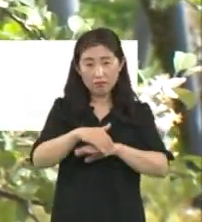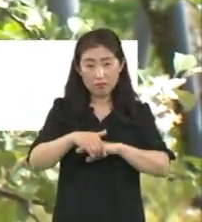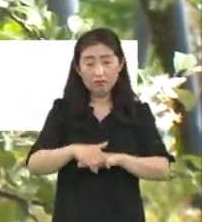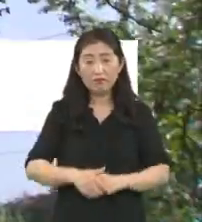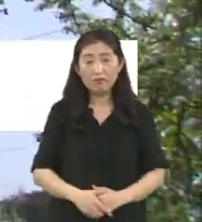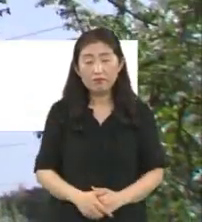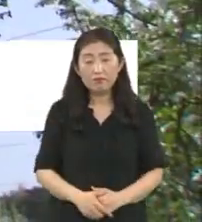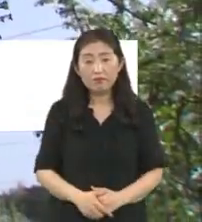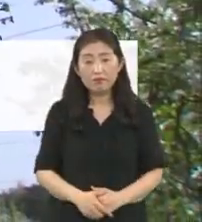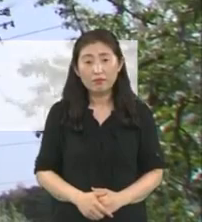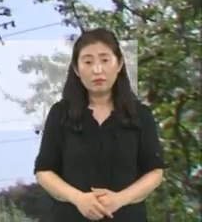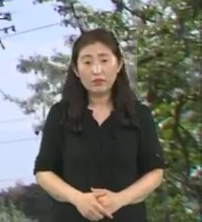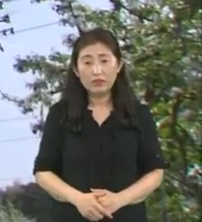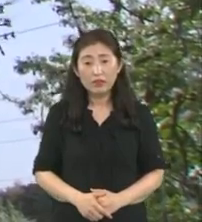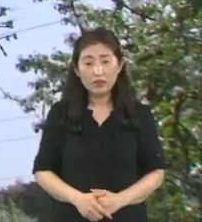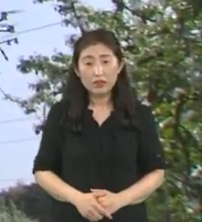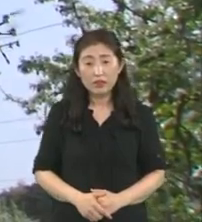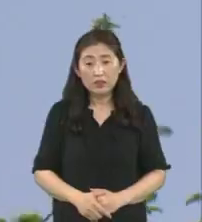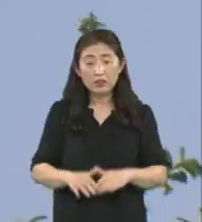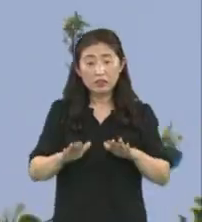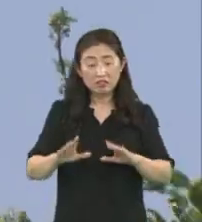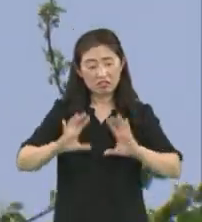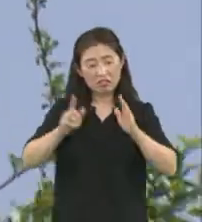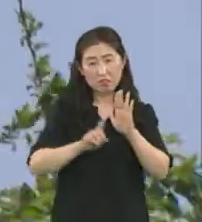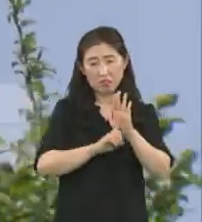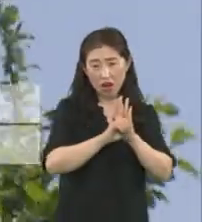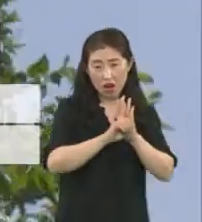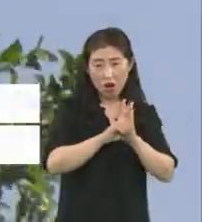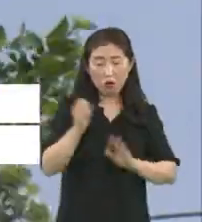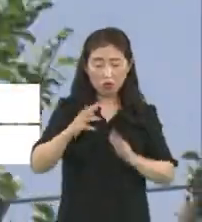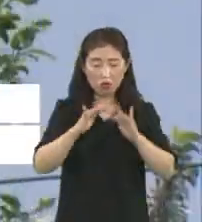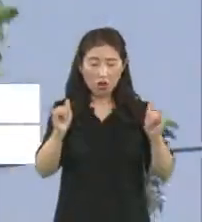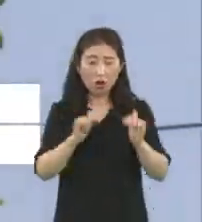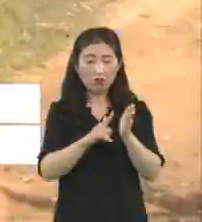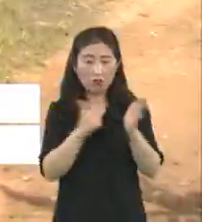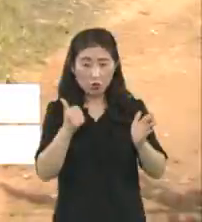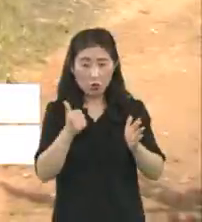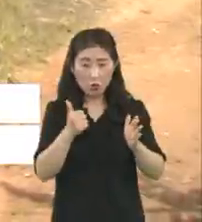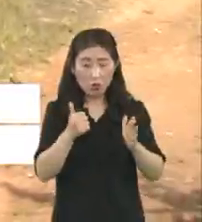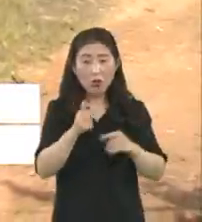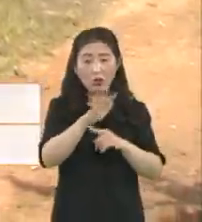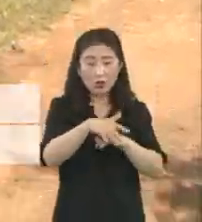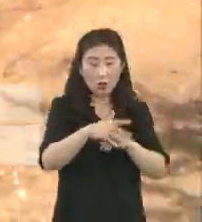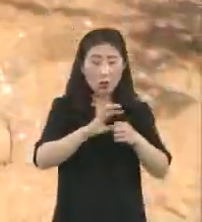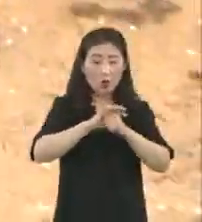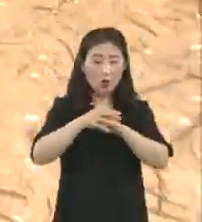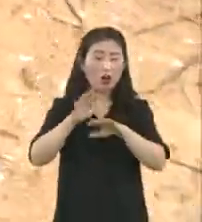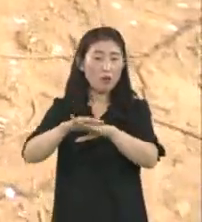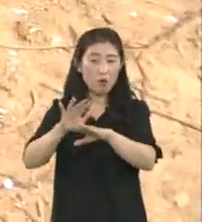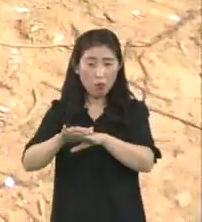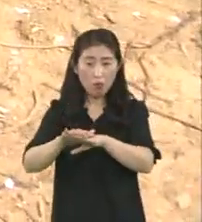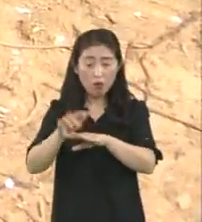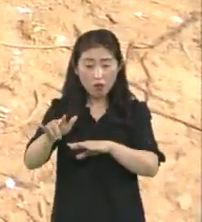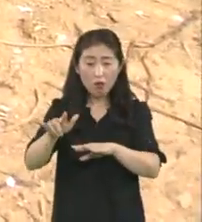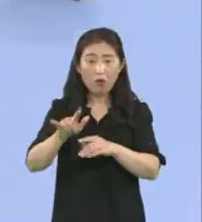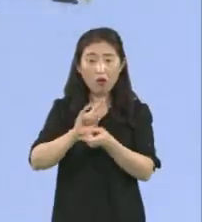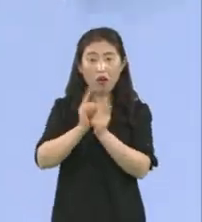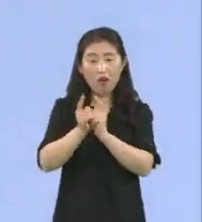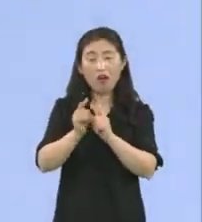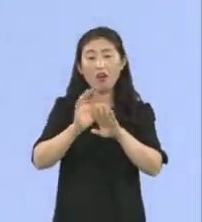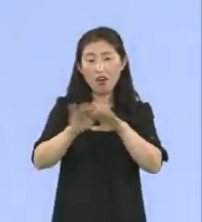확대할 예정이라고. 드론 인공수분이 기상이변과 일손난에 신음하고 있는 과수농가에 새로운 대안이 될지